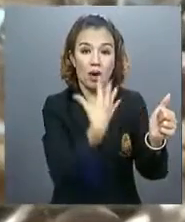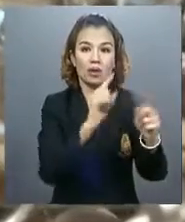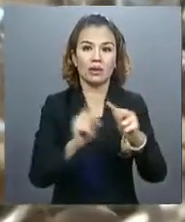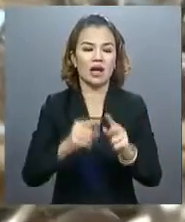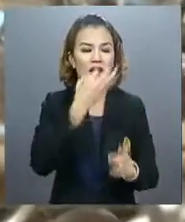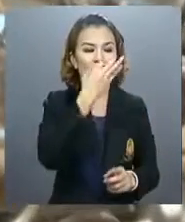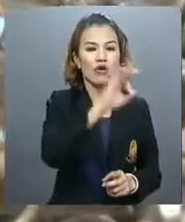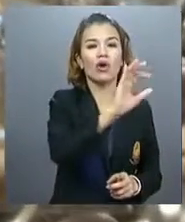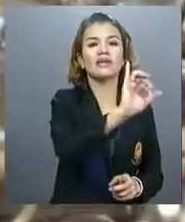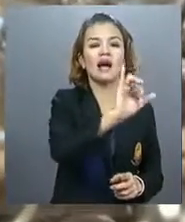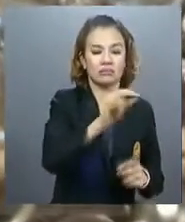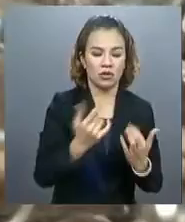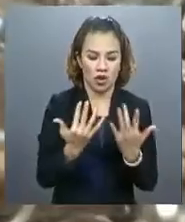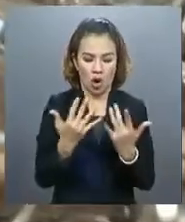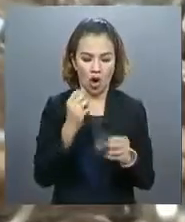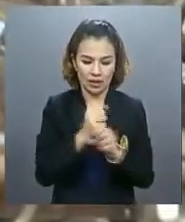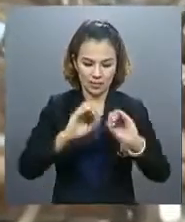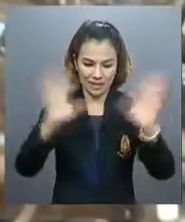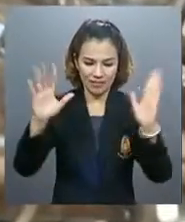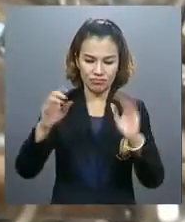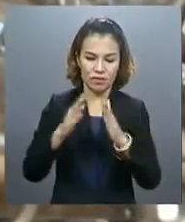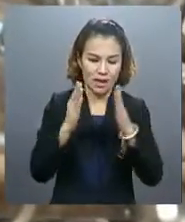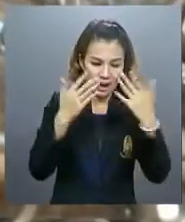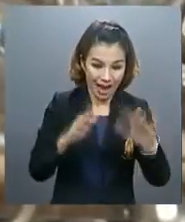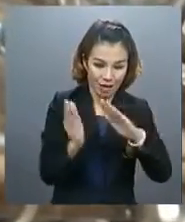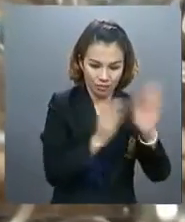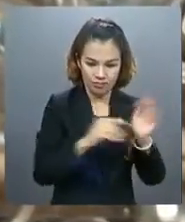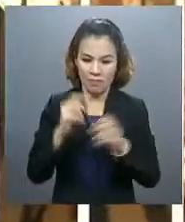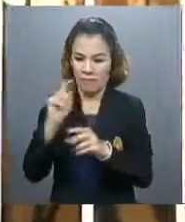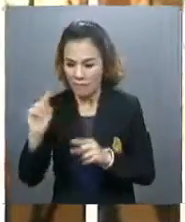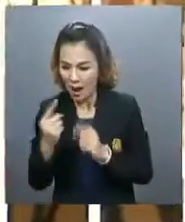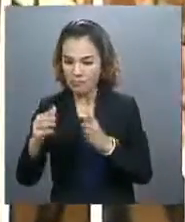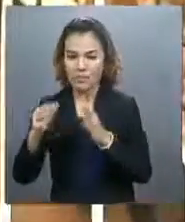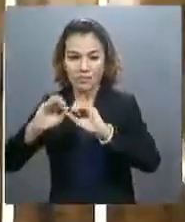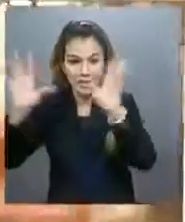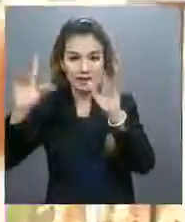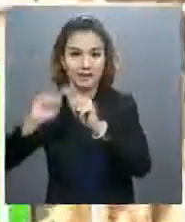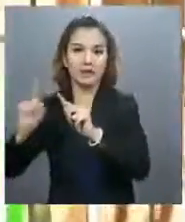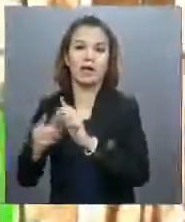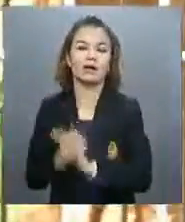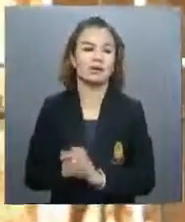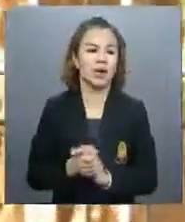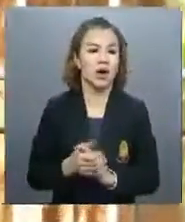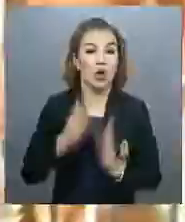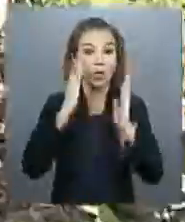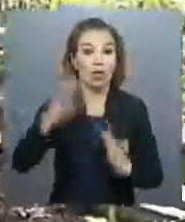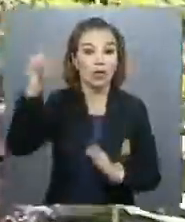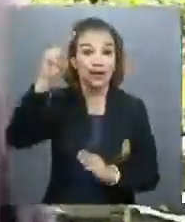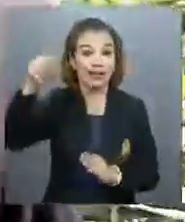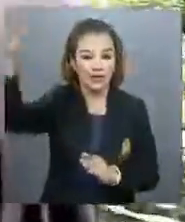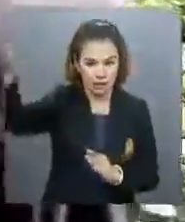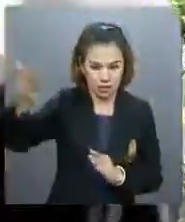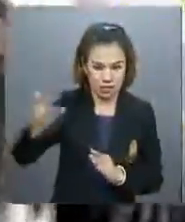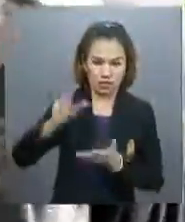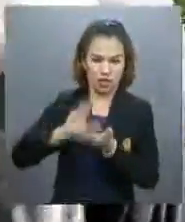ไปทีละเรื่องก่อนและเรียกร้องให้ทางพนักงานสอบสวนเรียกอาสาสมัครชาวอังกฤษที่เคยดูแลเสือภายในวัดมาให้ปากค